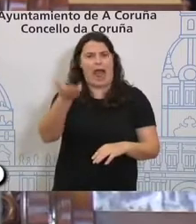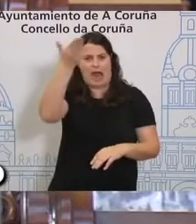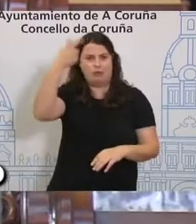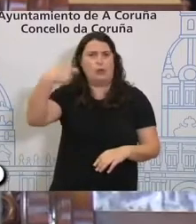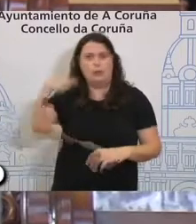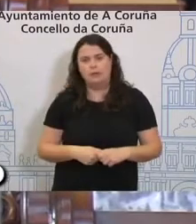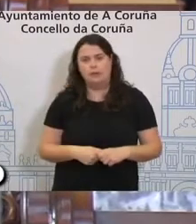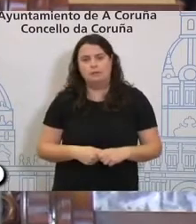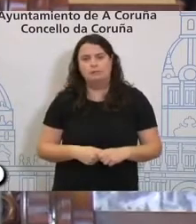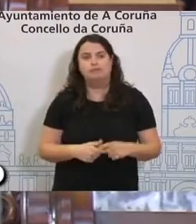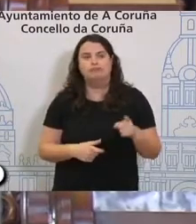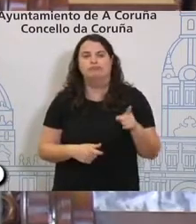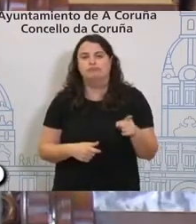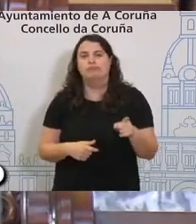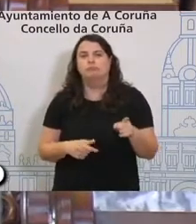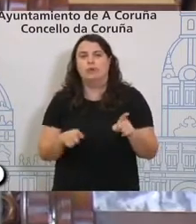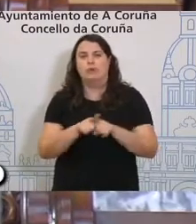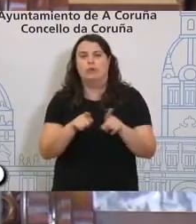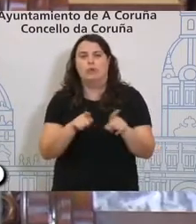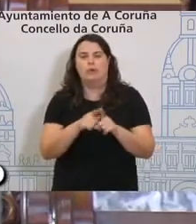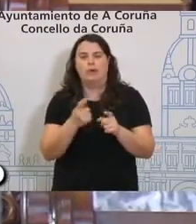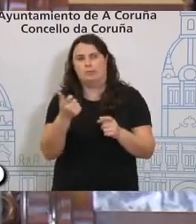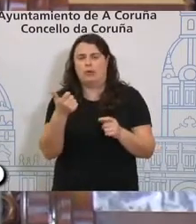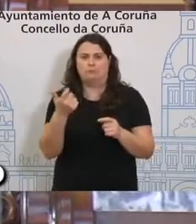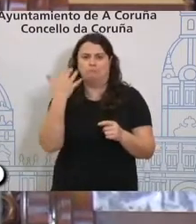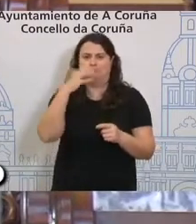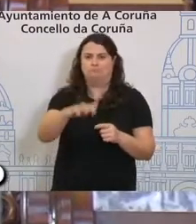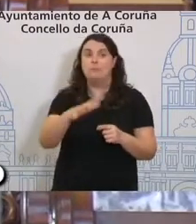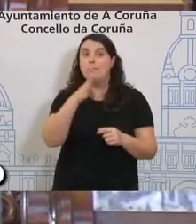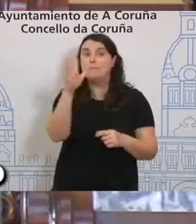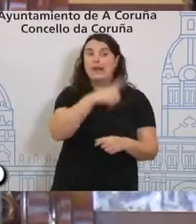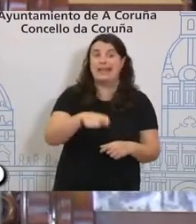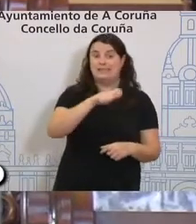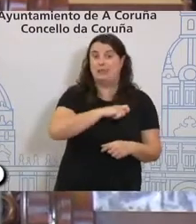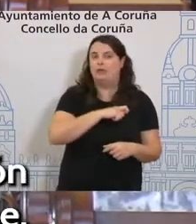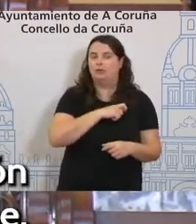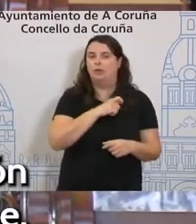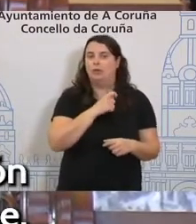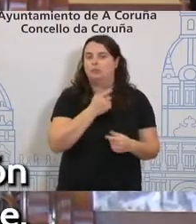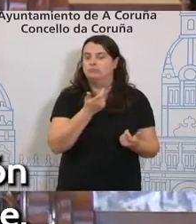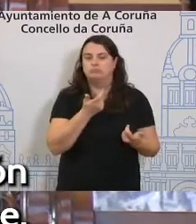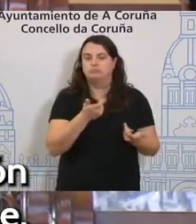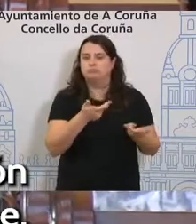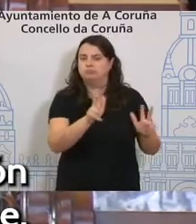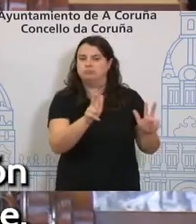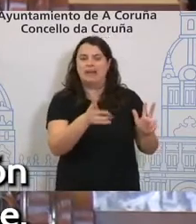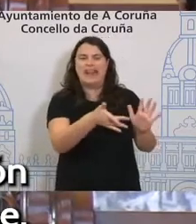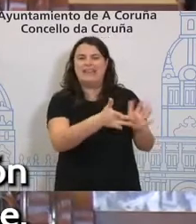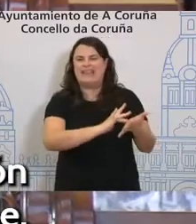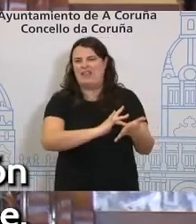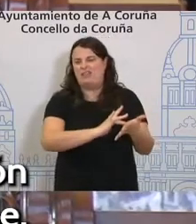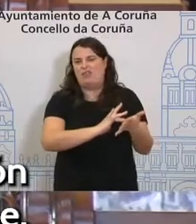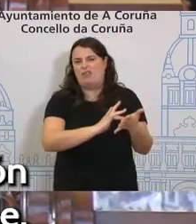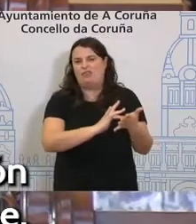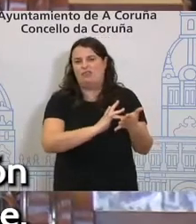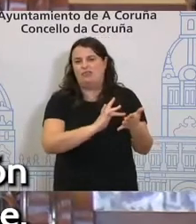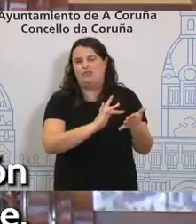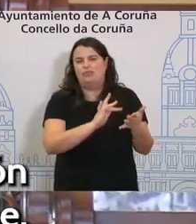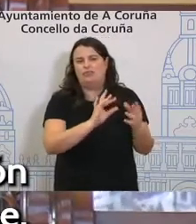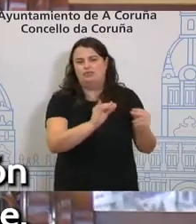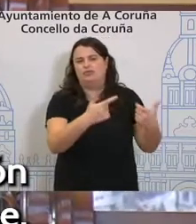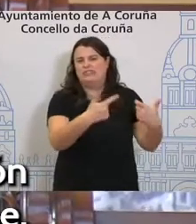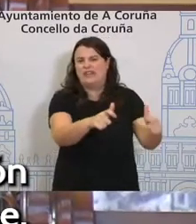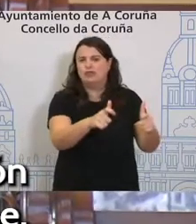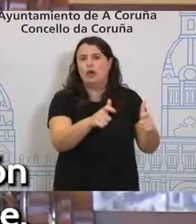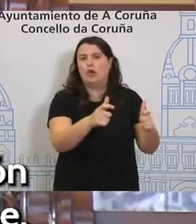Non deixa de ser tamén bastante paradóxico que o Estado español permita a liquidación do seu sector de